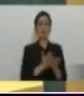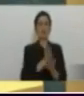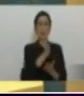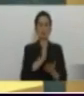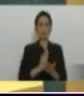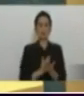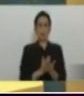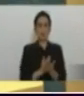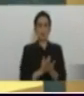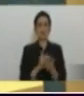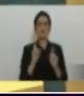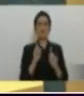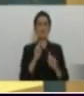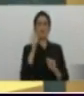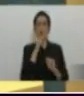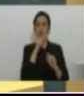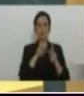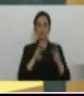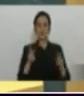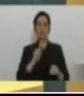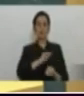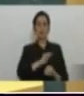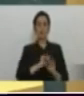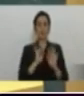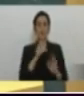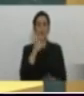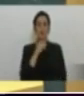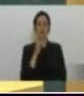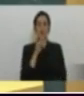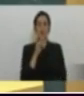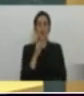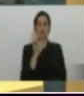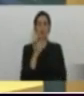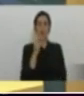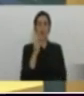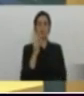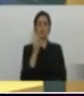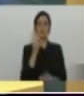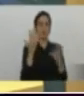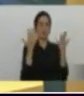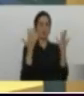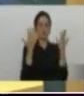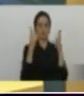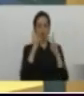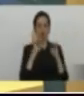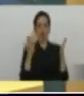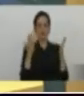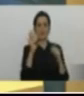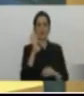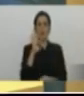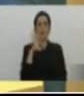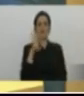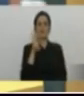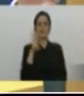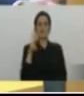куда дам ждали, он абсурдия. С асети абсурдули, бралде беби, да, дресса с ганцхаде беби. Ими там кетте баром, тавар,